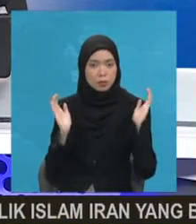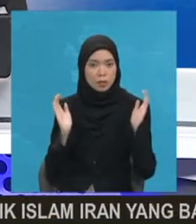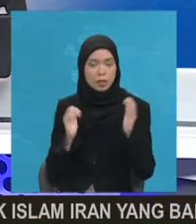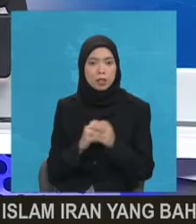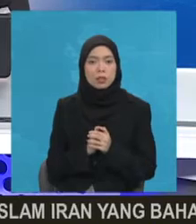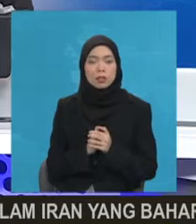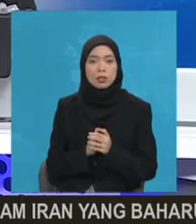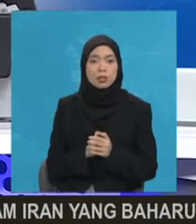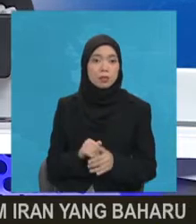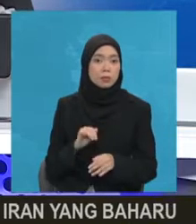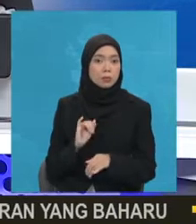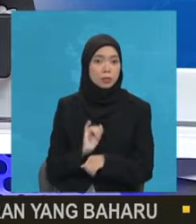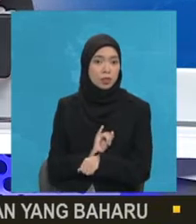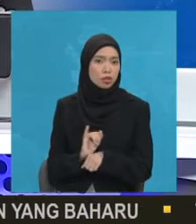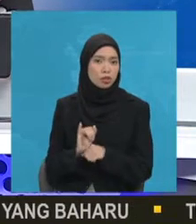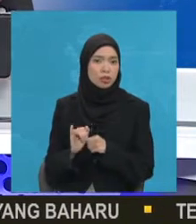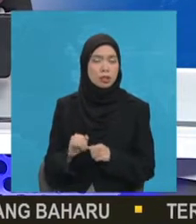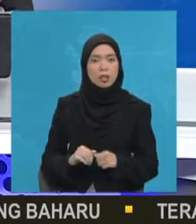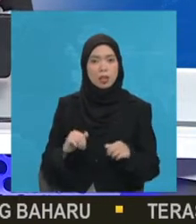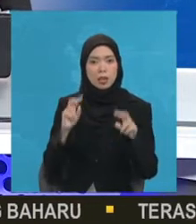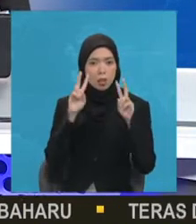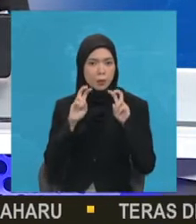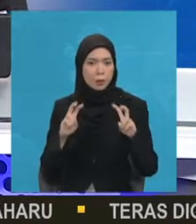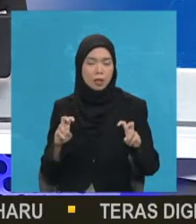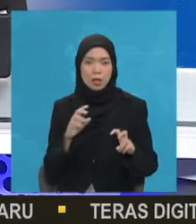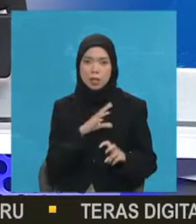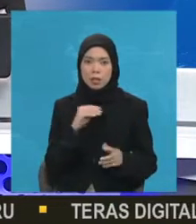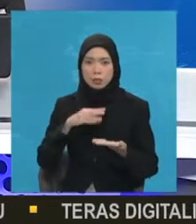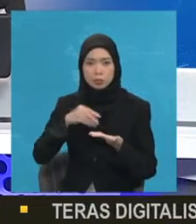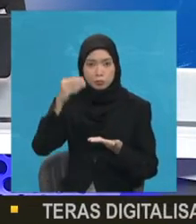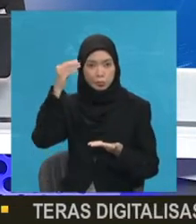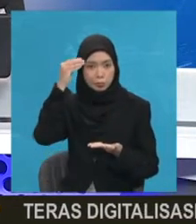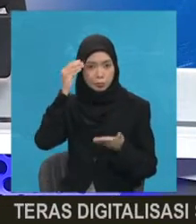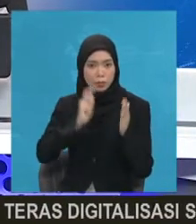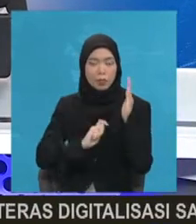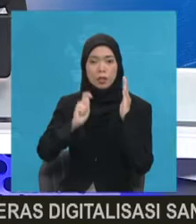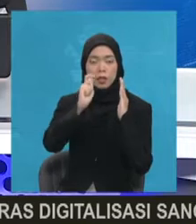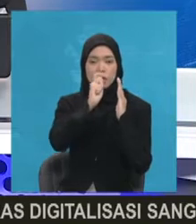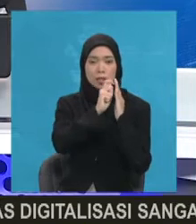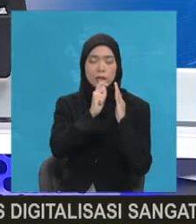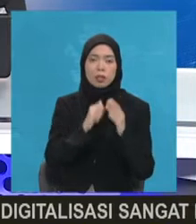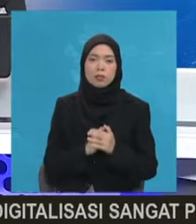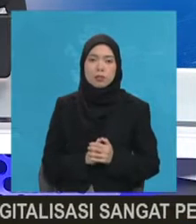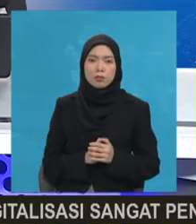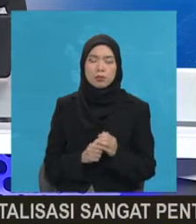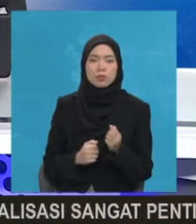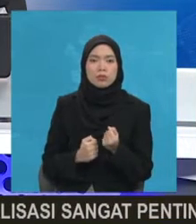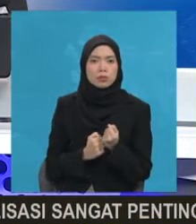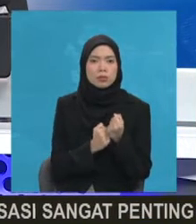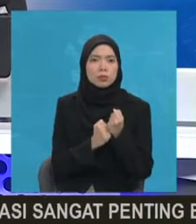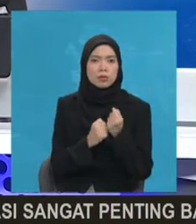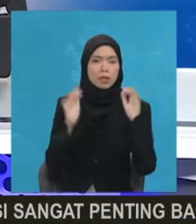pendidikan dan pengajaran tinggi ini termasuk tumpuan ASEAN dalam mengukuhkan Rona institusi pengajian tinggi